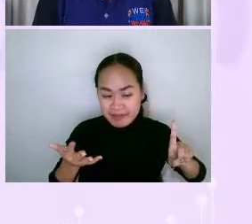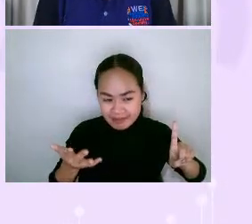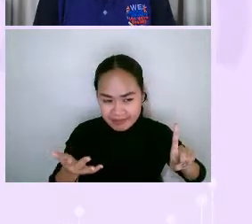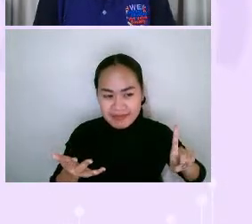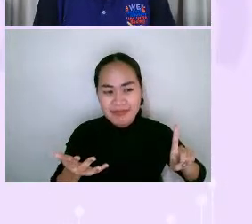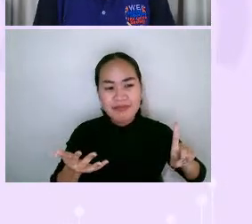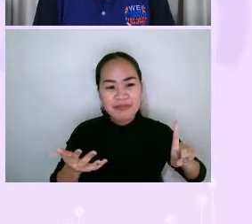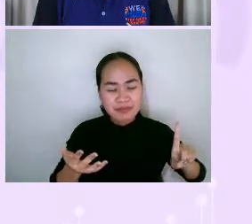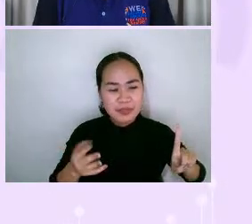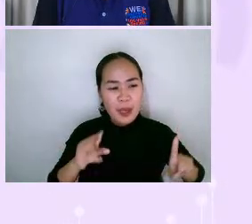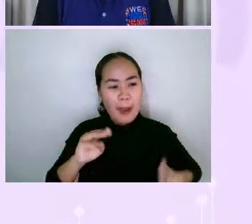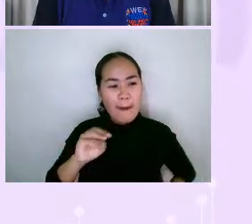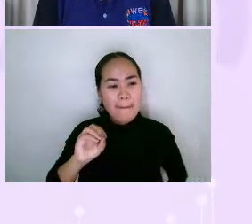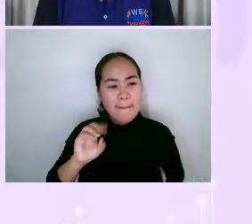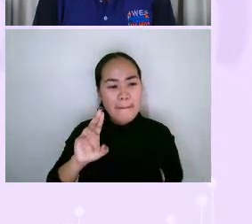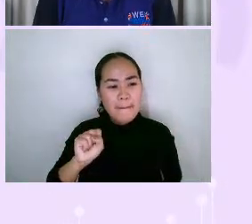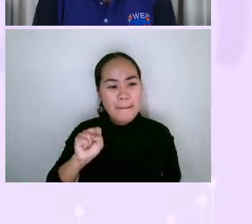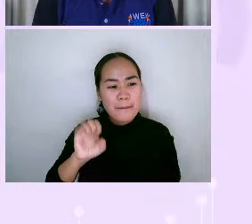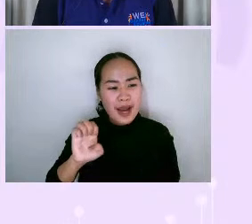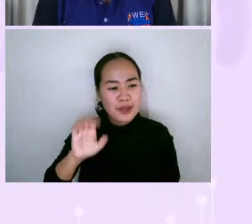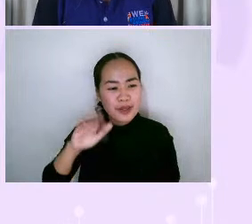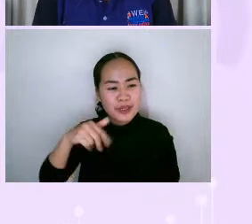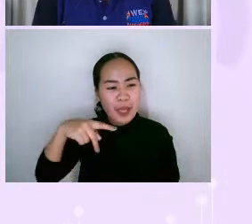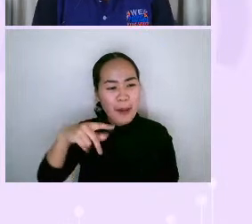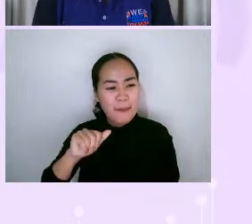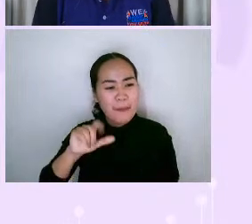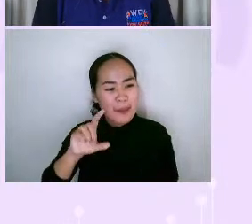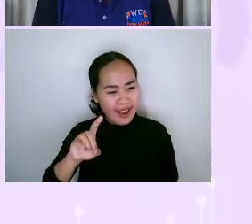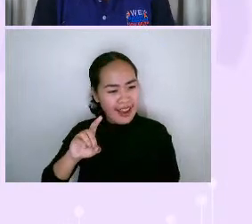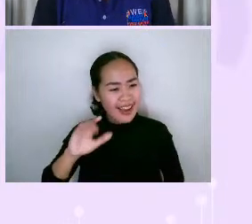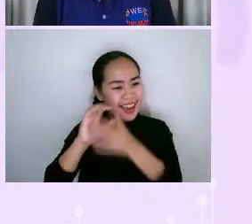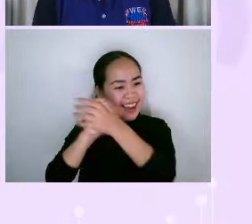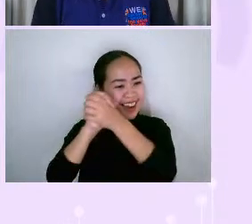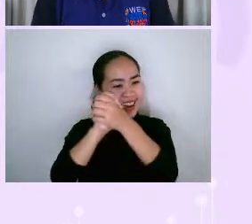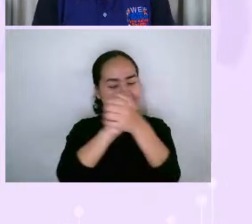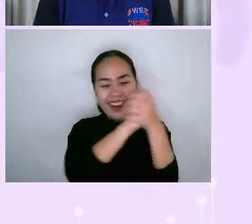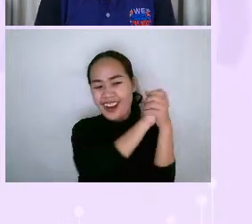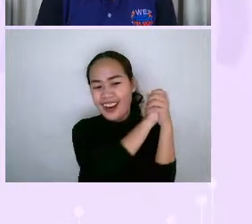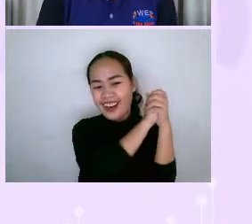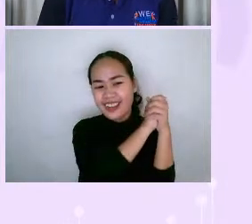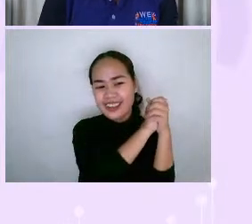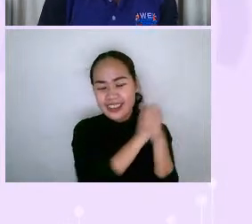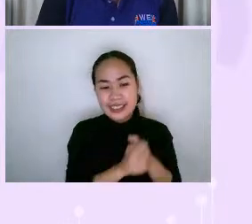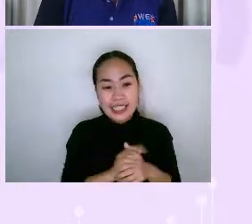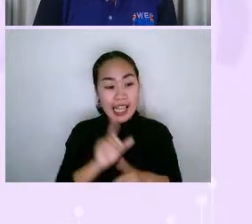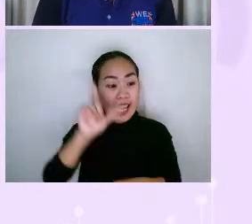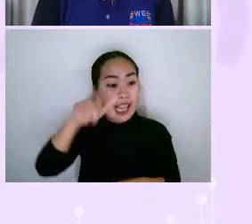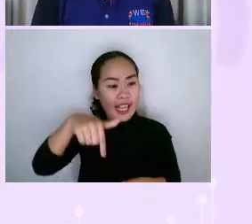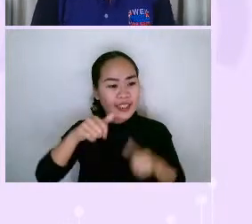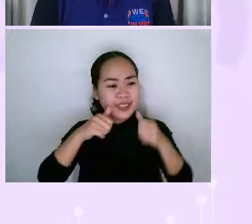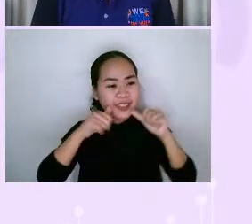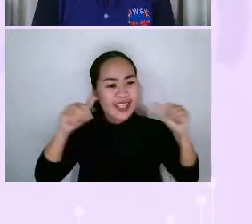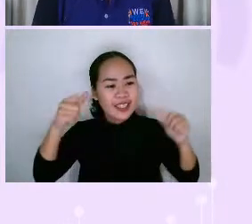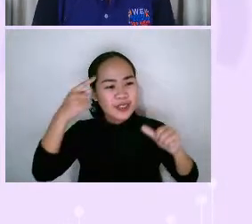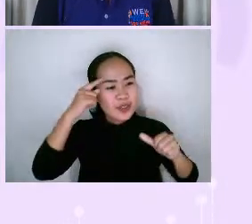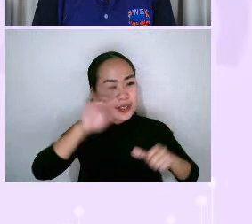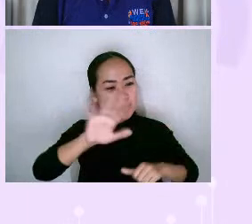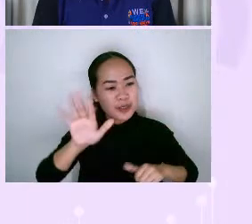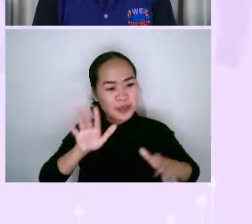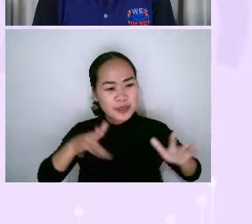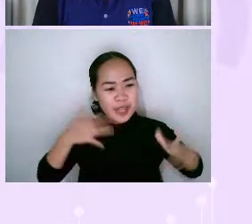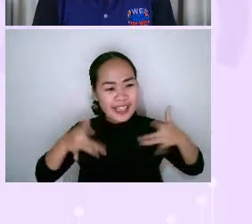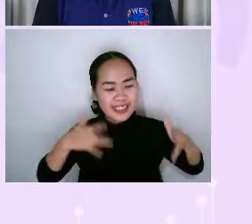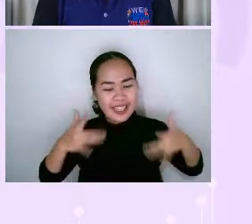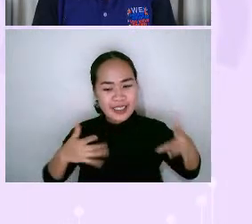mousepad. Ayan, congratulations po sa nanalo. And i-announce po natin mamaya para mas exciting po tayo. Thank you po.